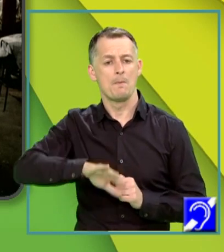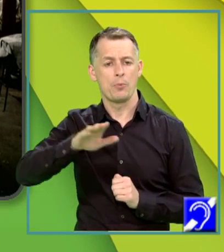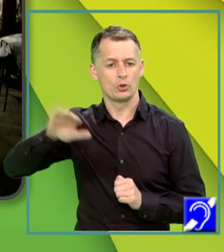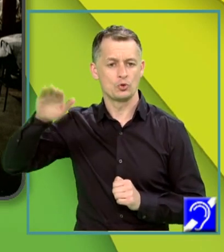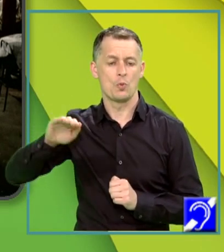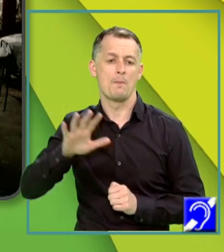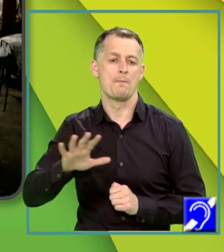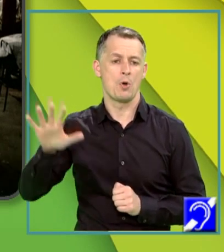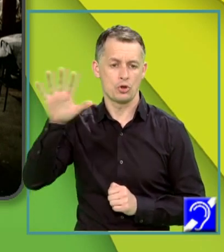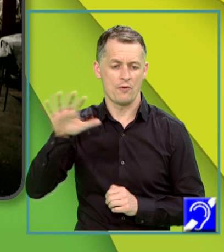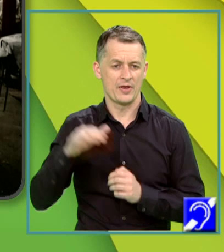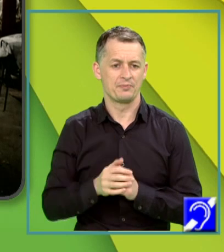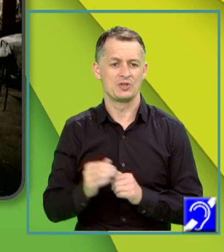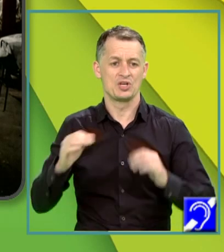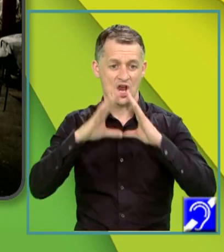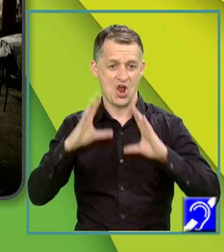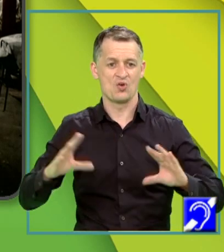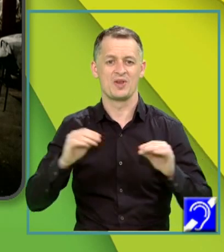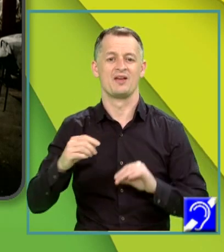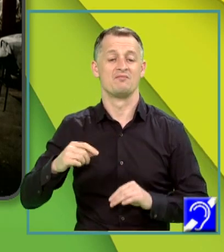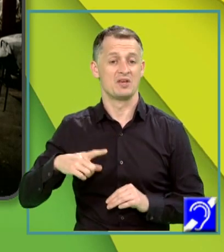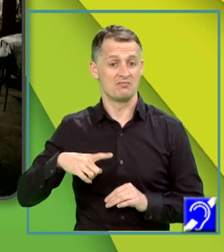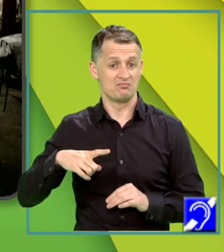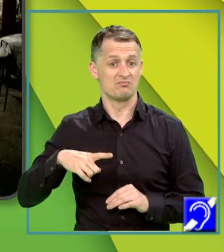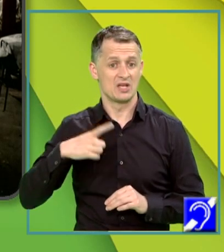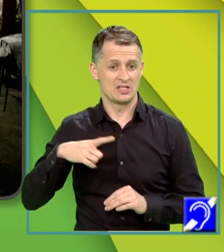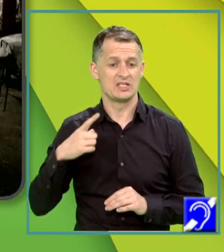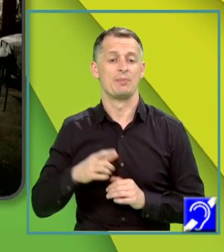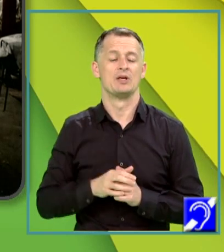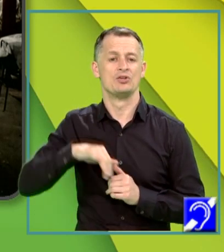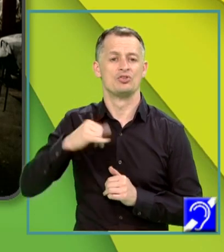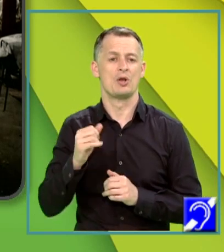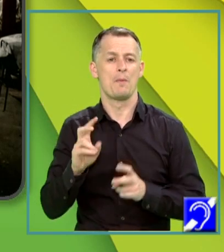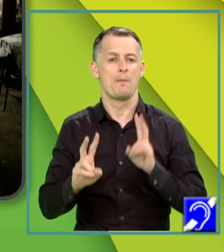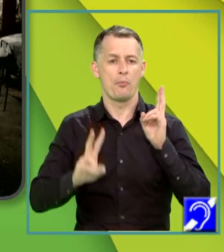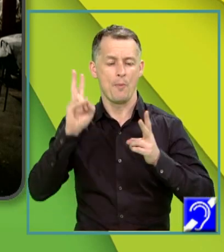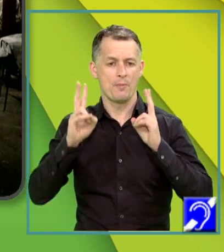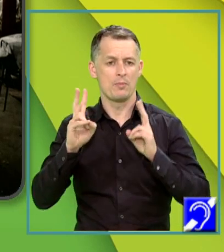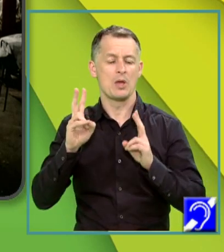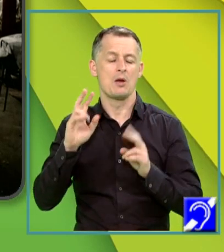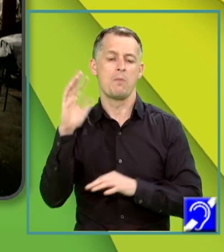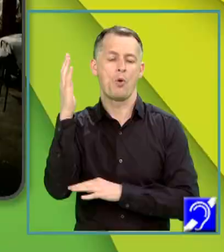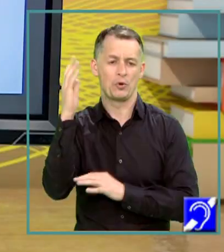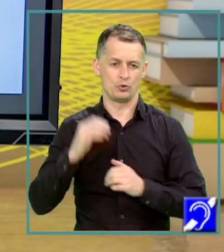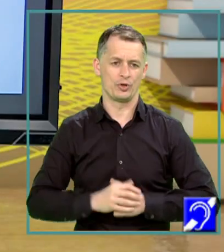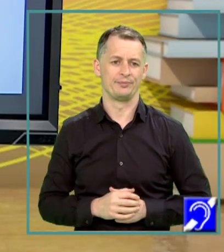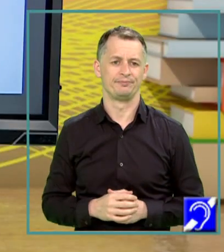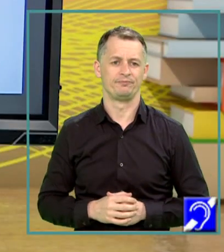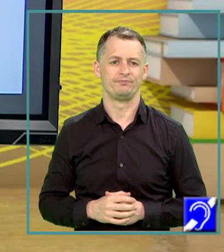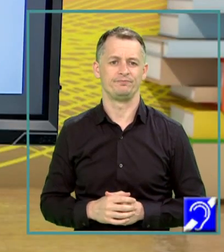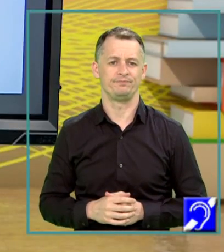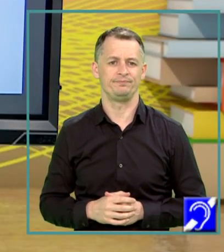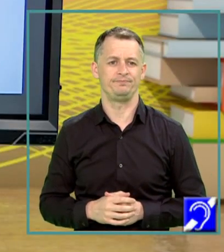bineînțeles la noi în țară regăsim și pomicultură la cote destul de extinsă tot în regiunile deluroase mai